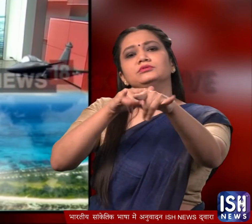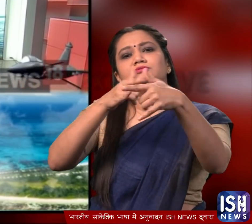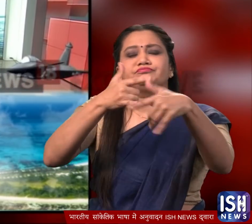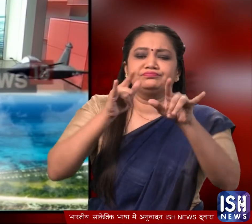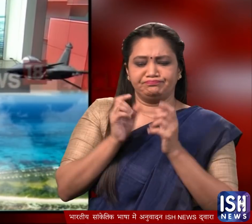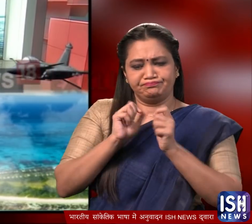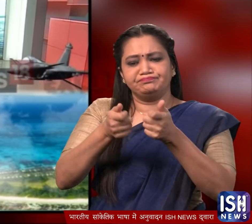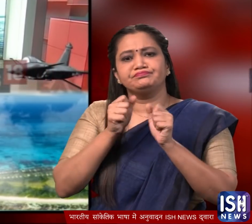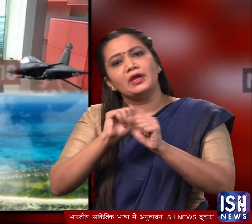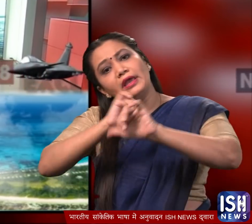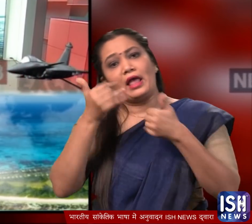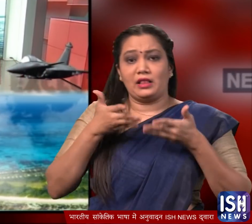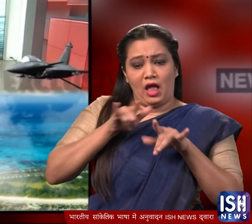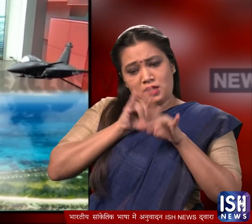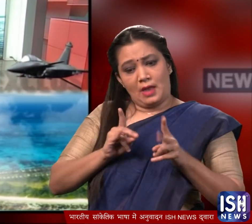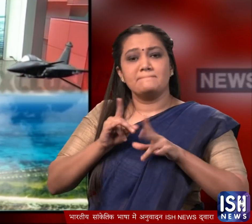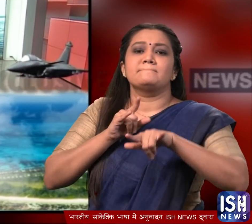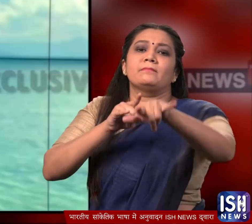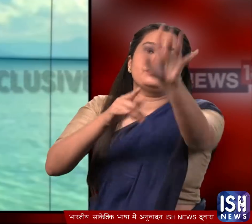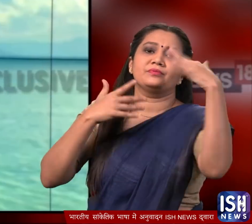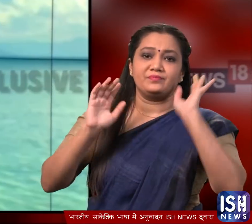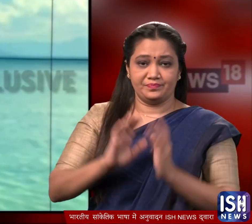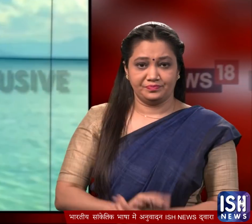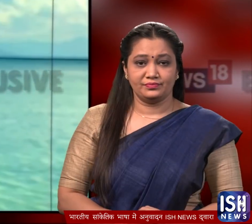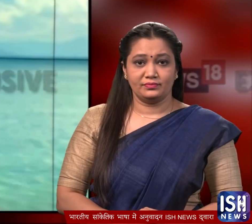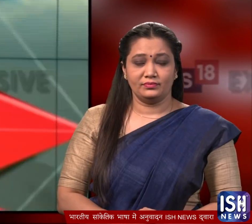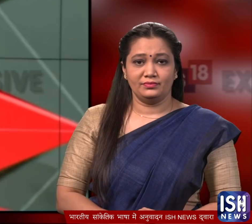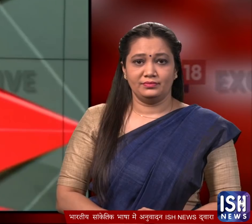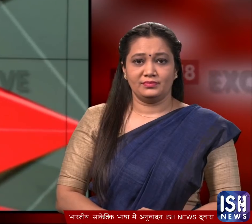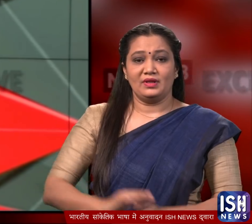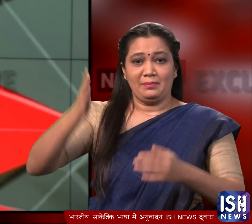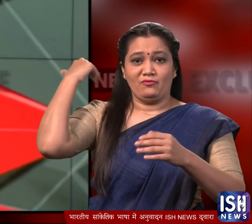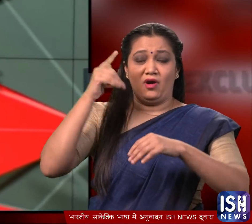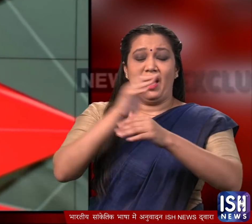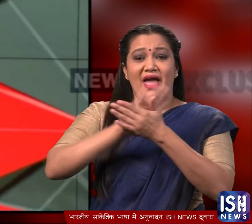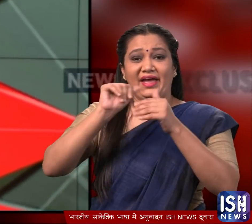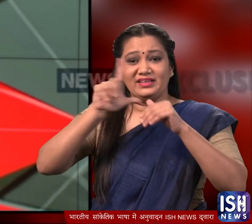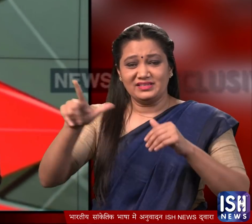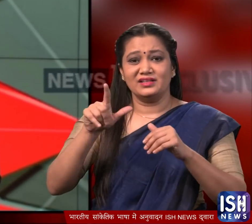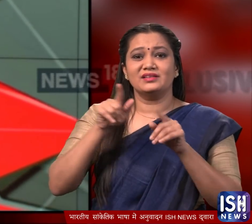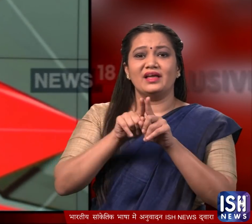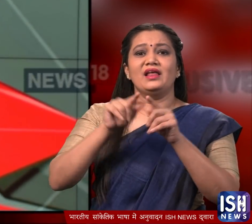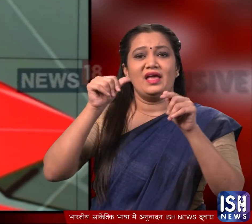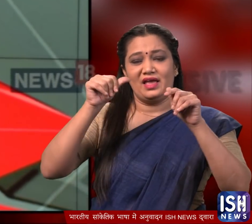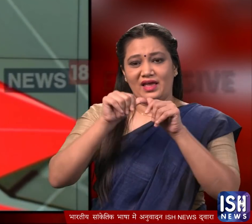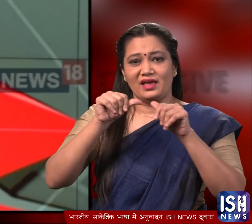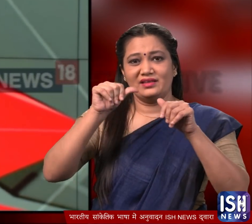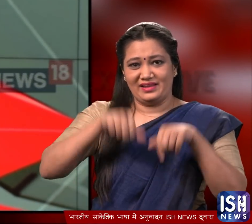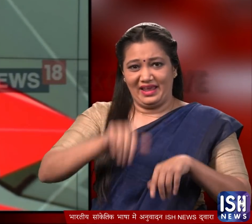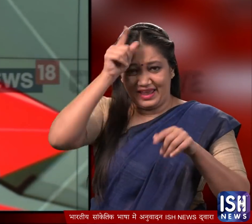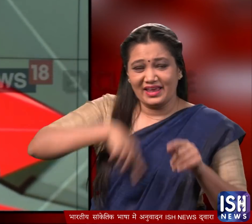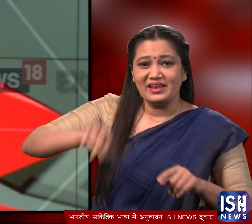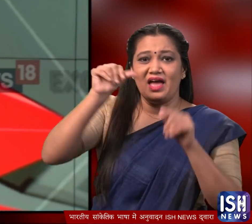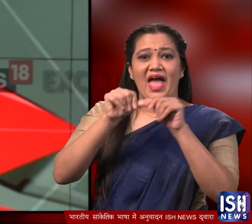में बैठकर ही ऑपरेट कर सकता है। एक दिन पहले ही HAL ने भारतीय वायुसेना के साथ